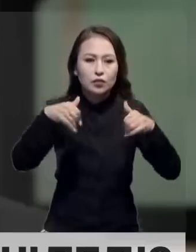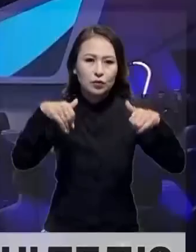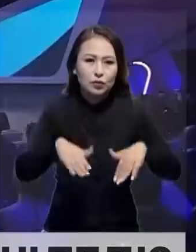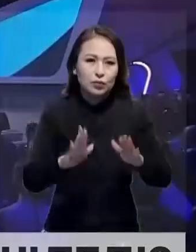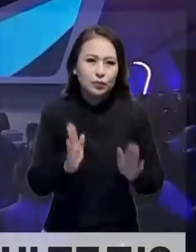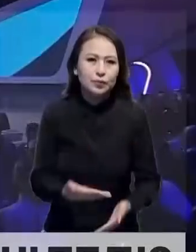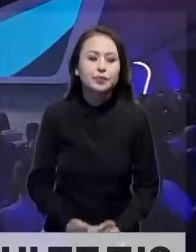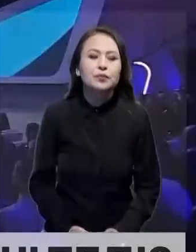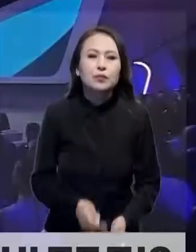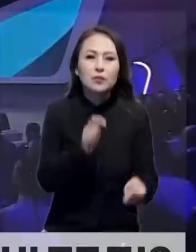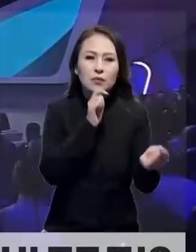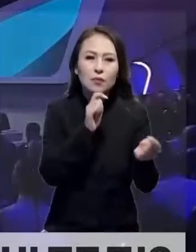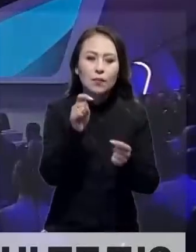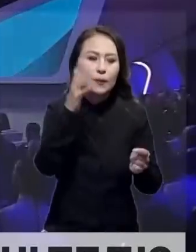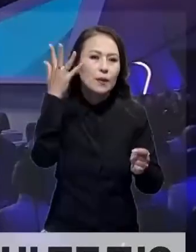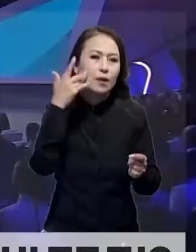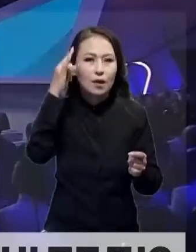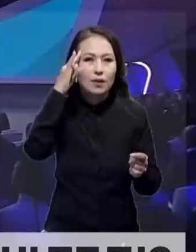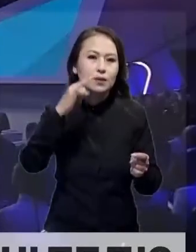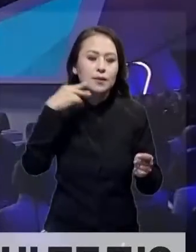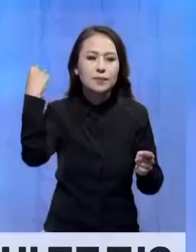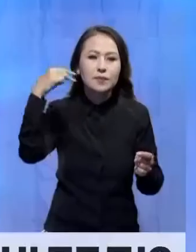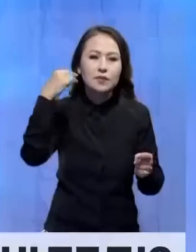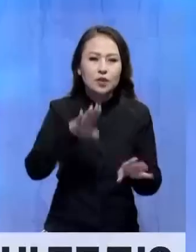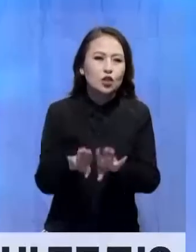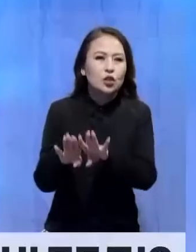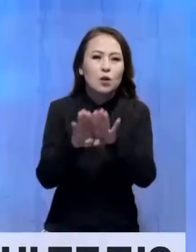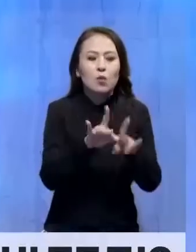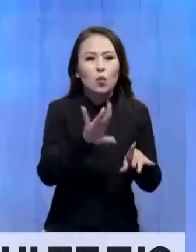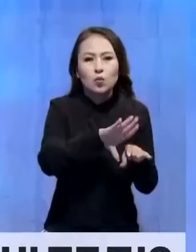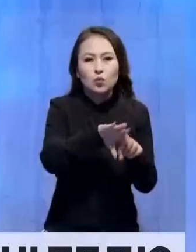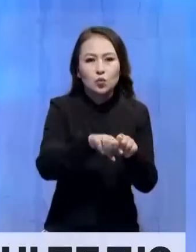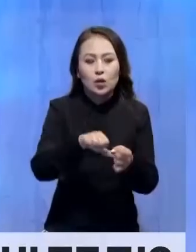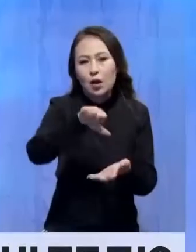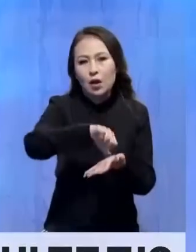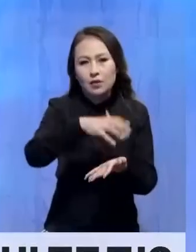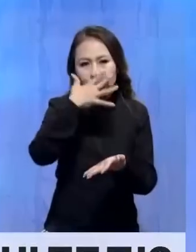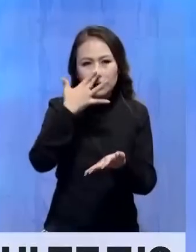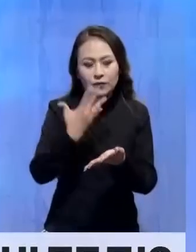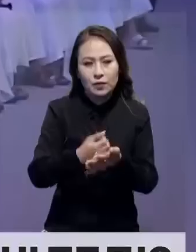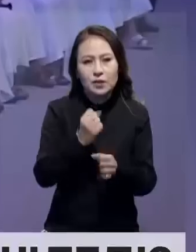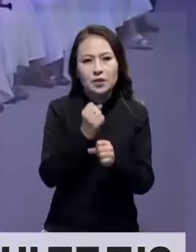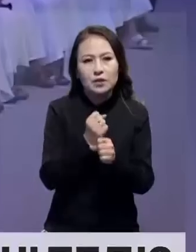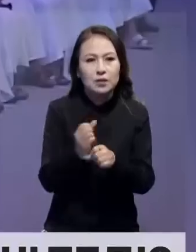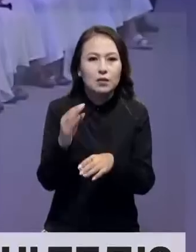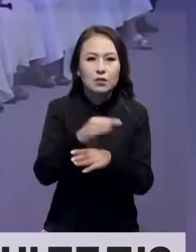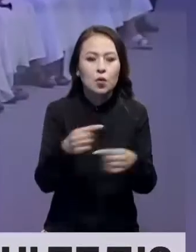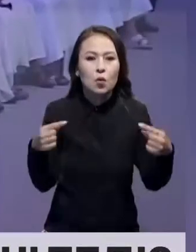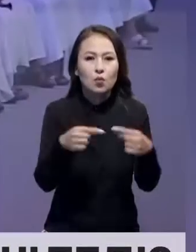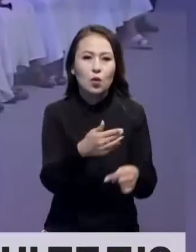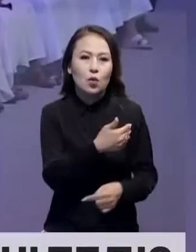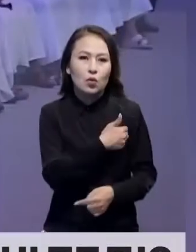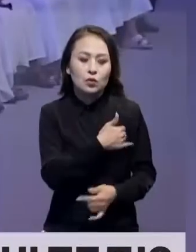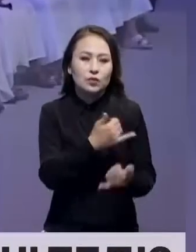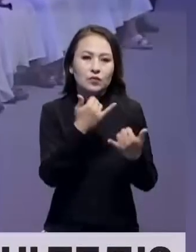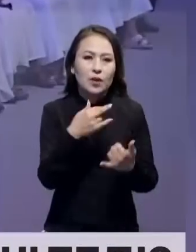етеді. Қауіпсіздікке келгенде Қазақ президенті жаппай қырып жою қаруына қатысты біздің ұстанымды тағы нақтылады. Өз